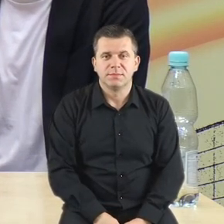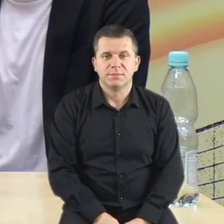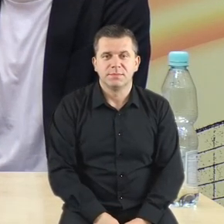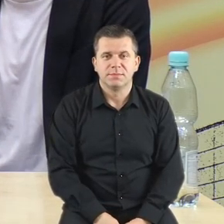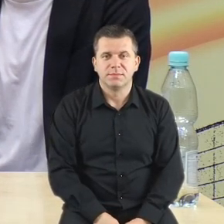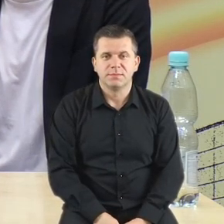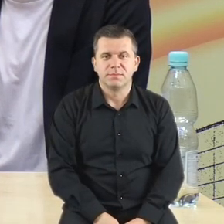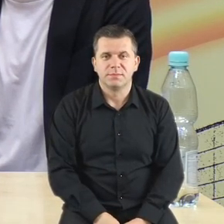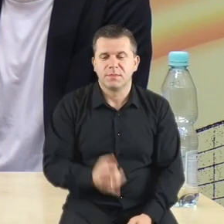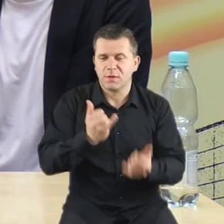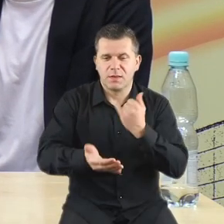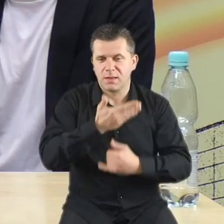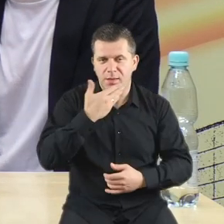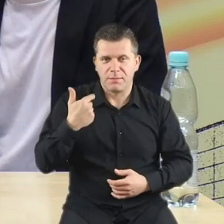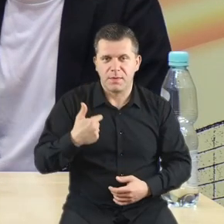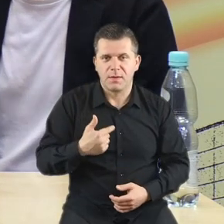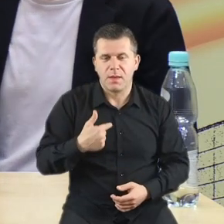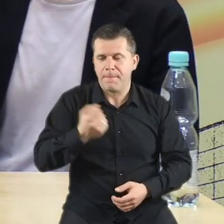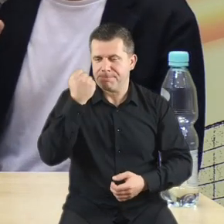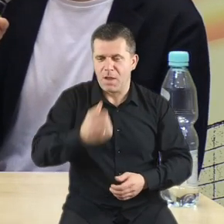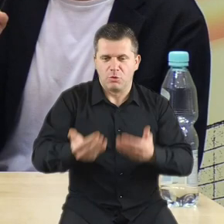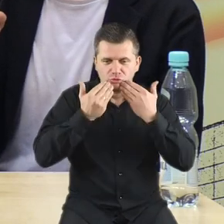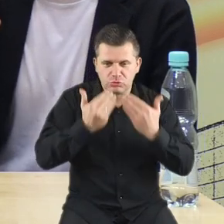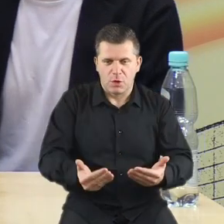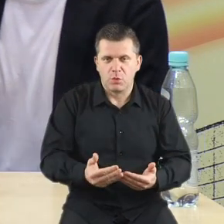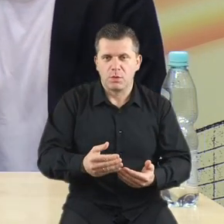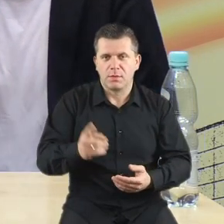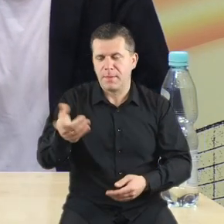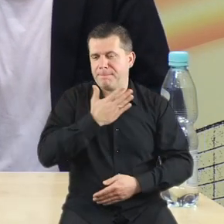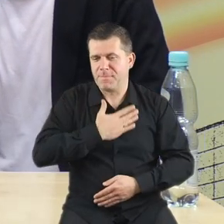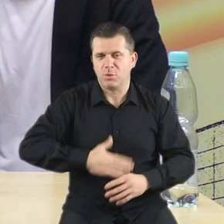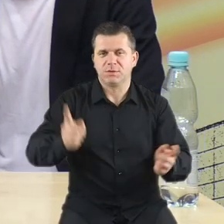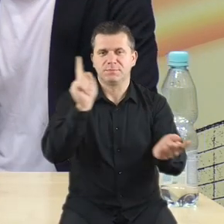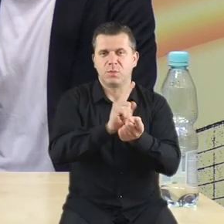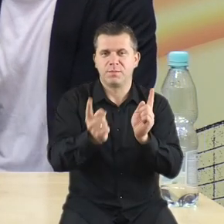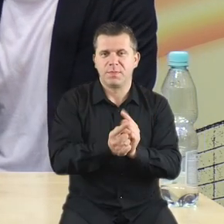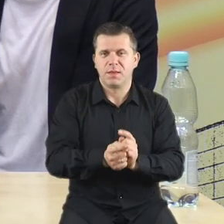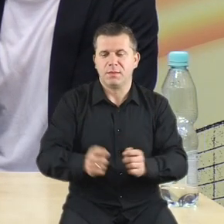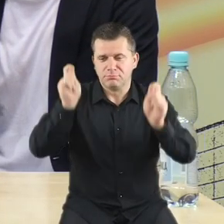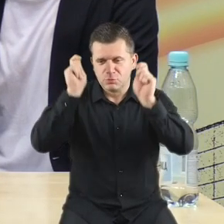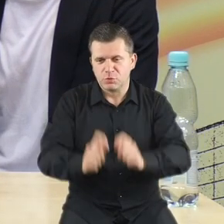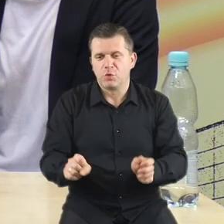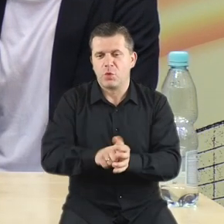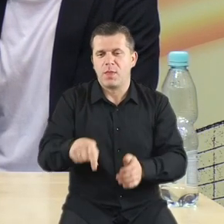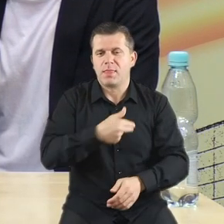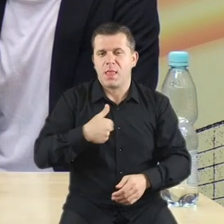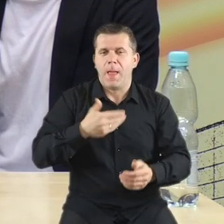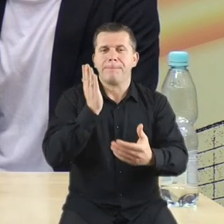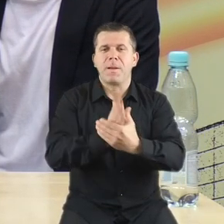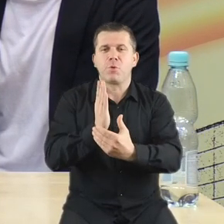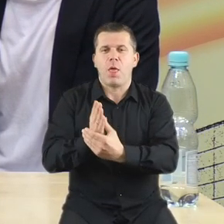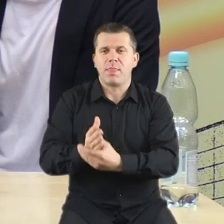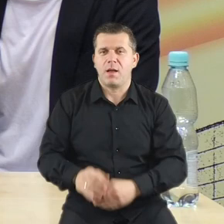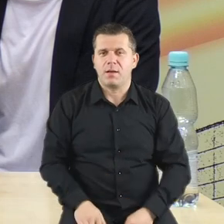Jeżeli nie, to ja bardzo panu dziękuję za przyjemne spotkanie, za przyjazd tutaj do naszej biblioteki i